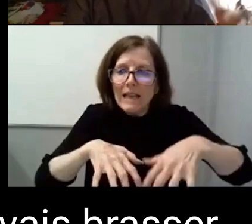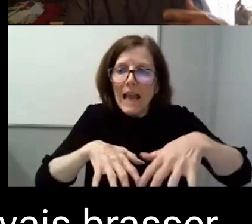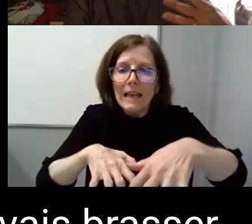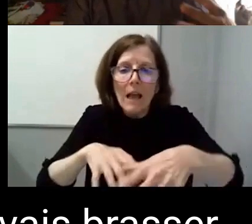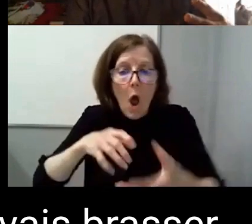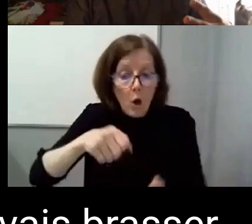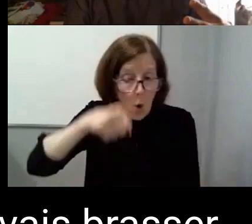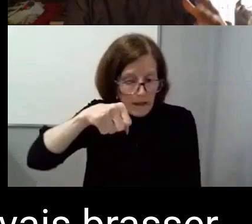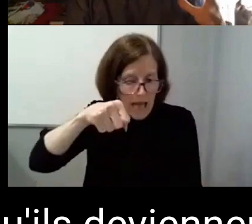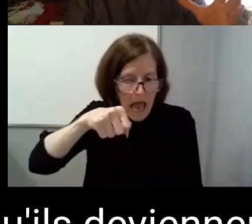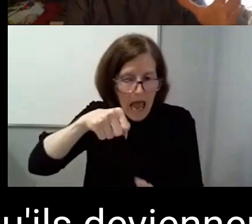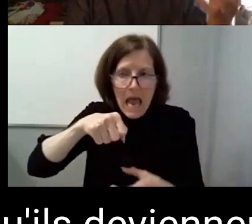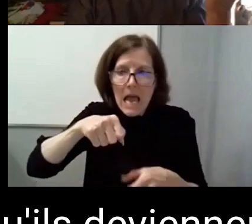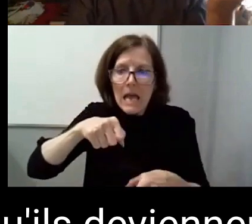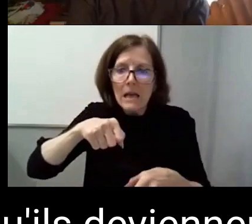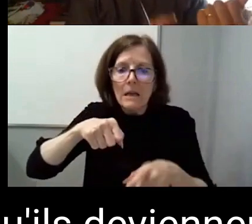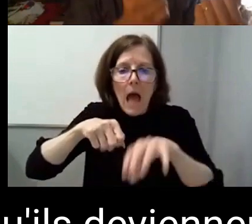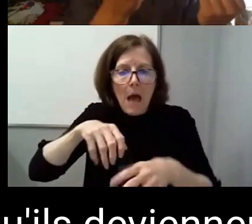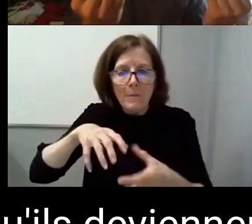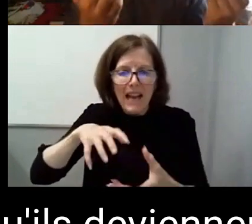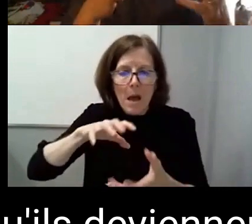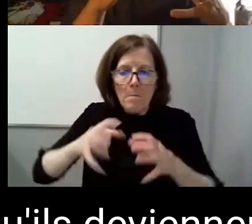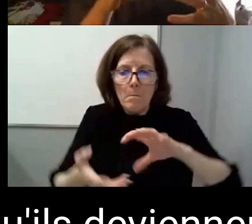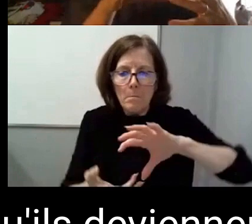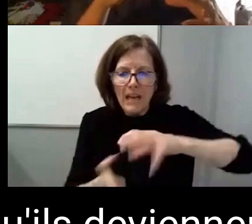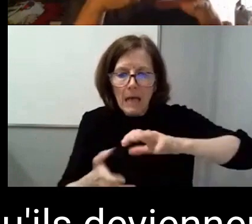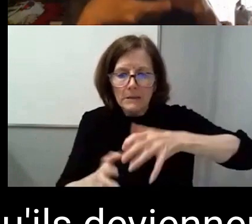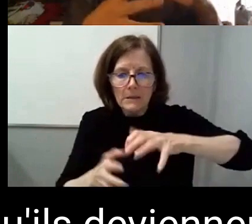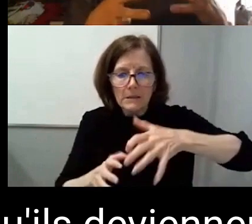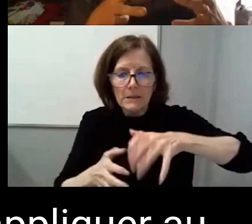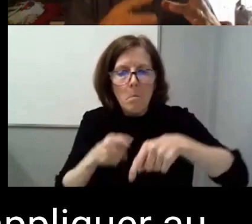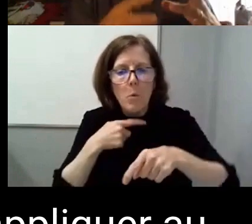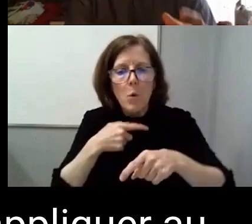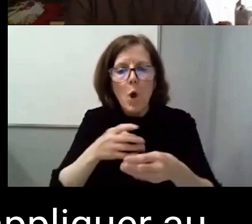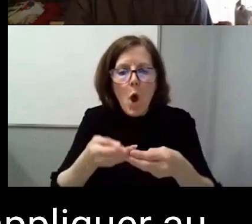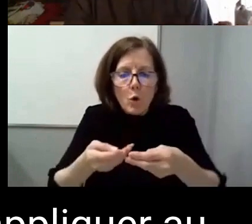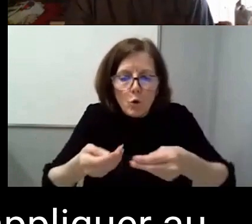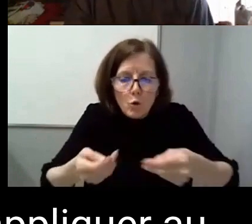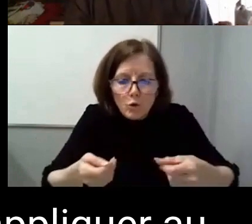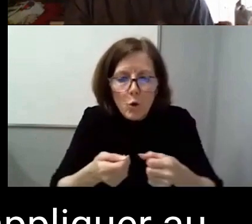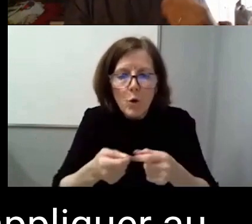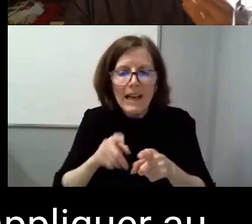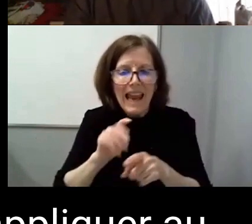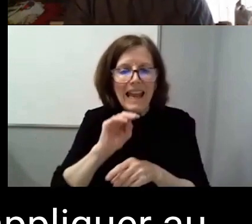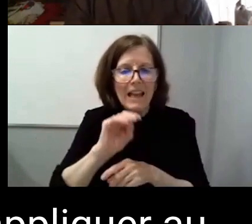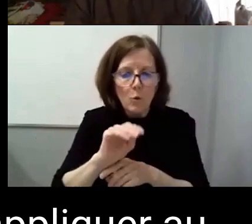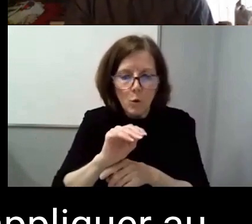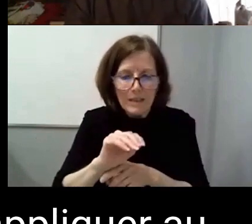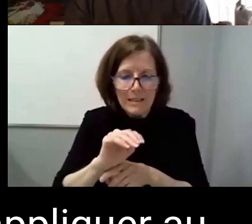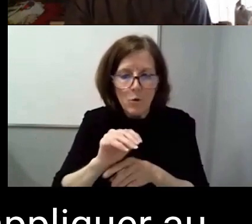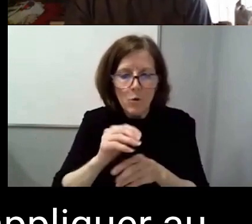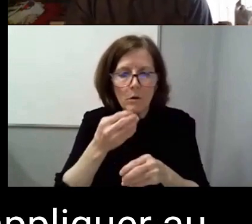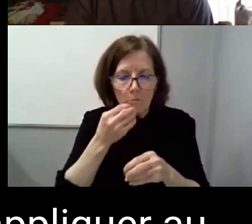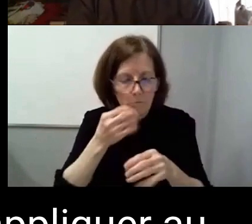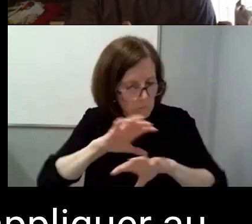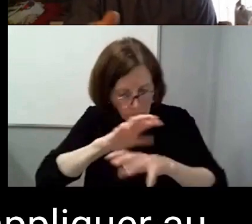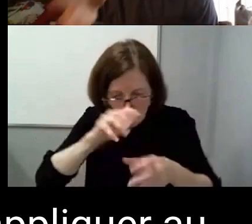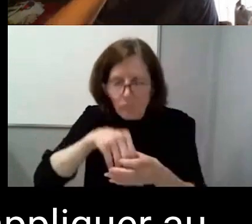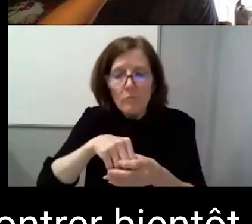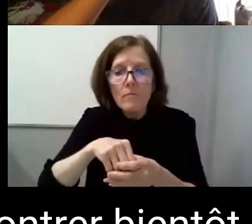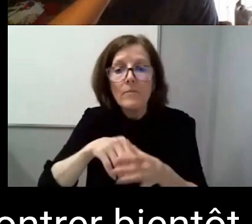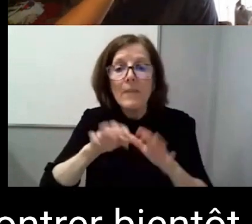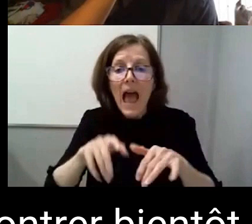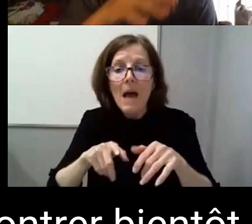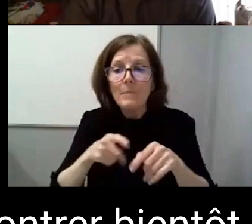contenant, puis je vais brasser comme ça pour avoir la culture, la nourriture qui devienne une pâte là, inoculée. Puis ensuite, on peut l'appliquer